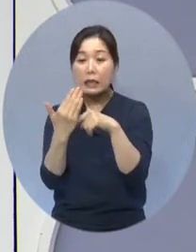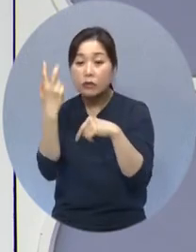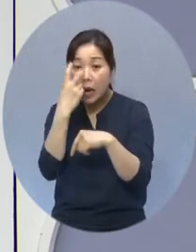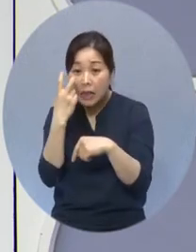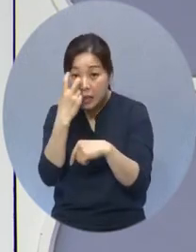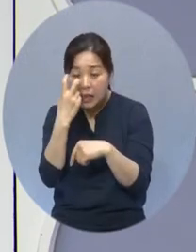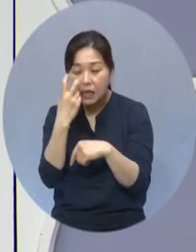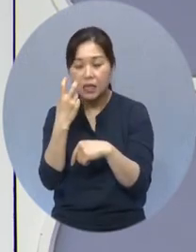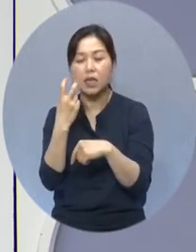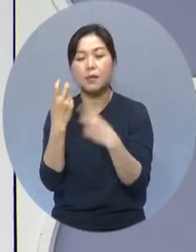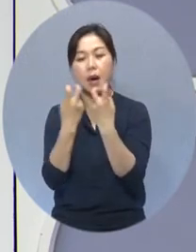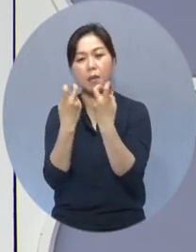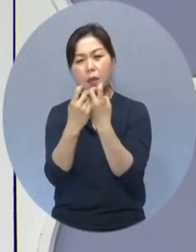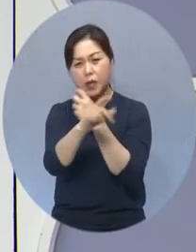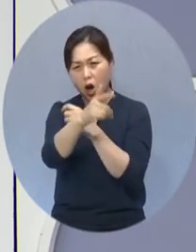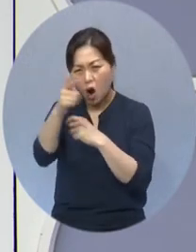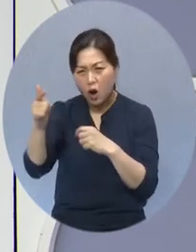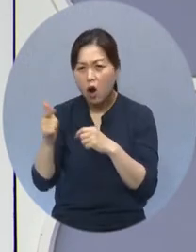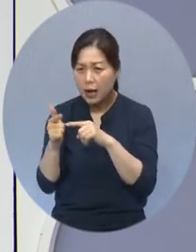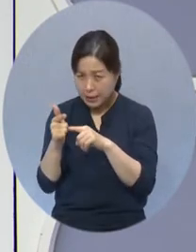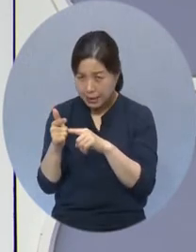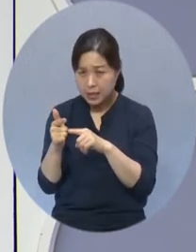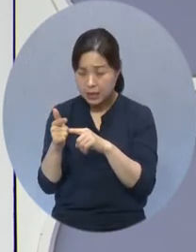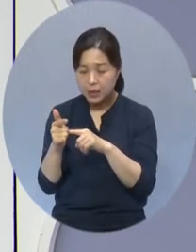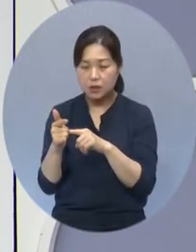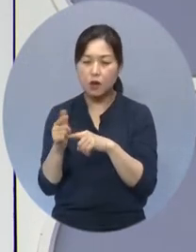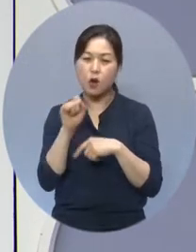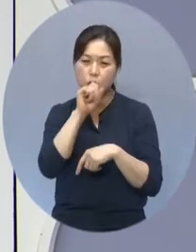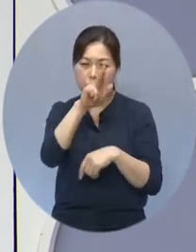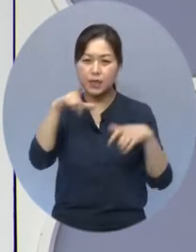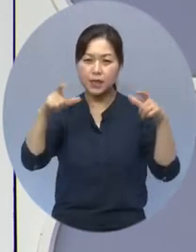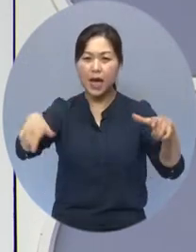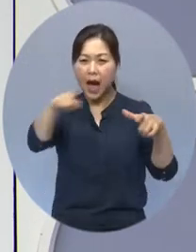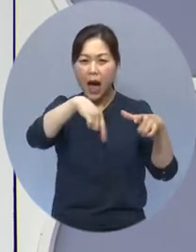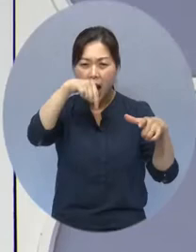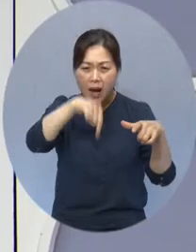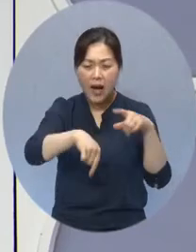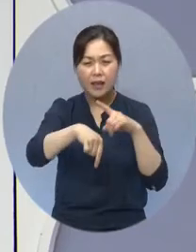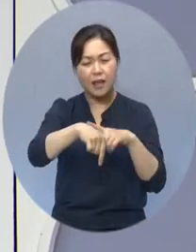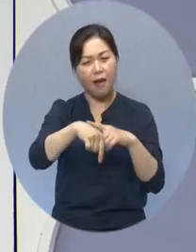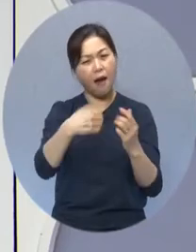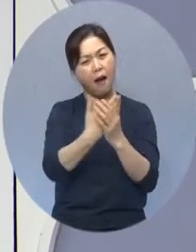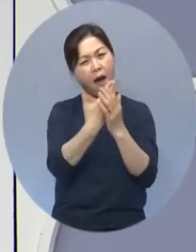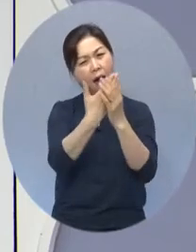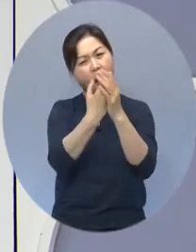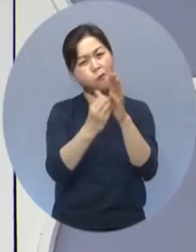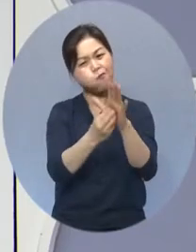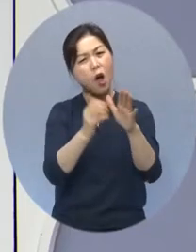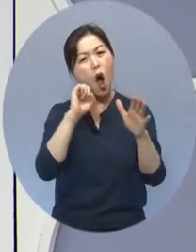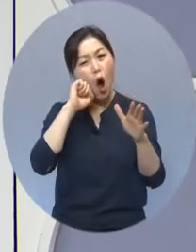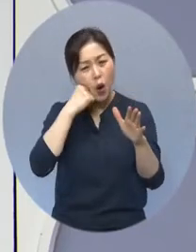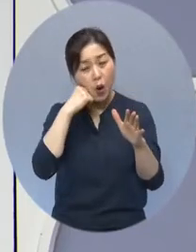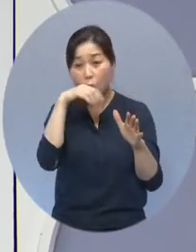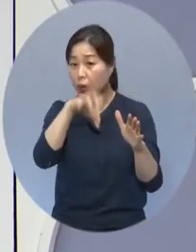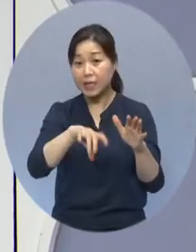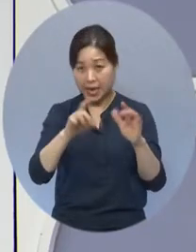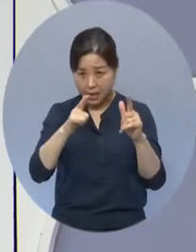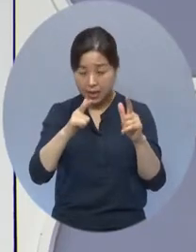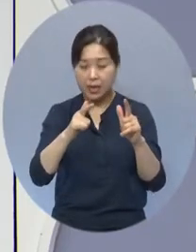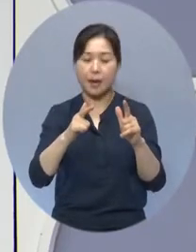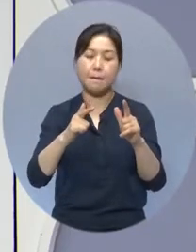않도록 많은 제도적인 개선을 이뤄냈고요. 이제 용인은 친환경 생태도시로 거듭나기